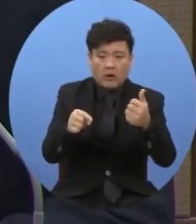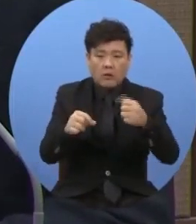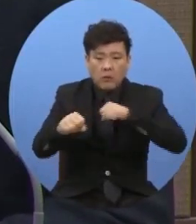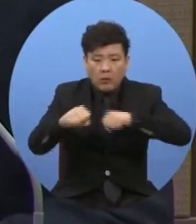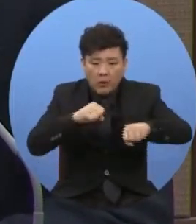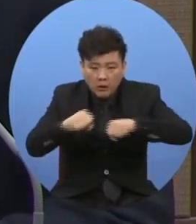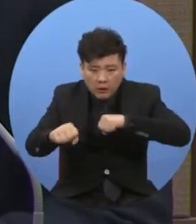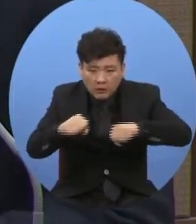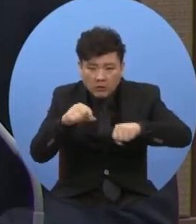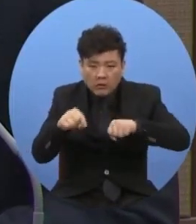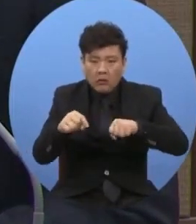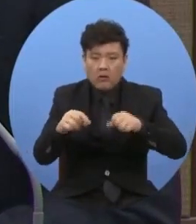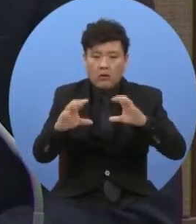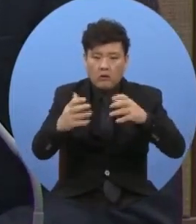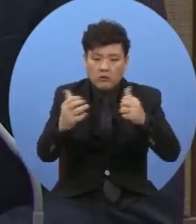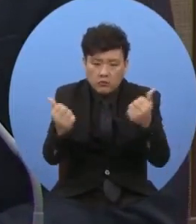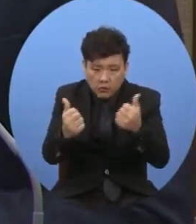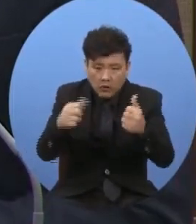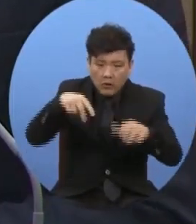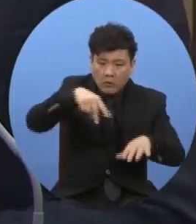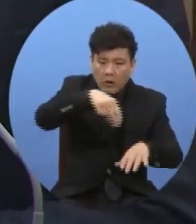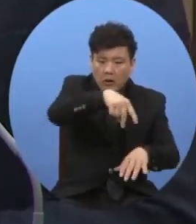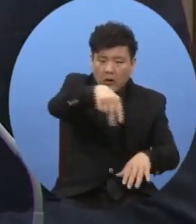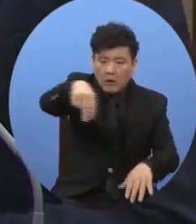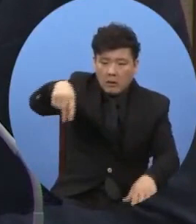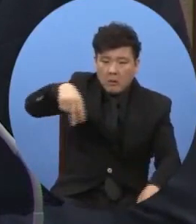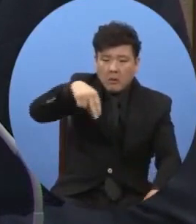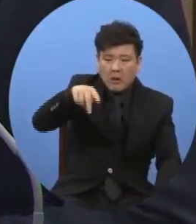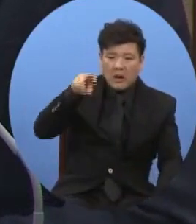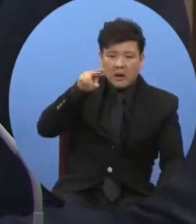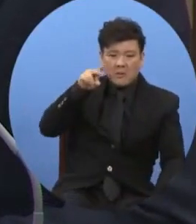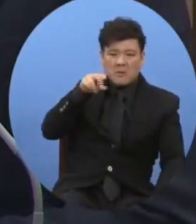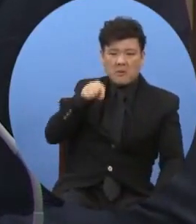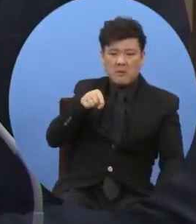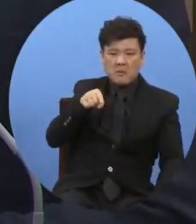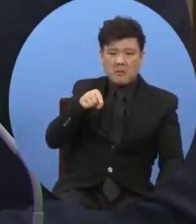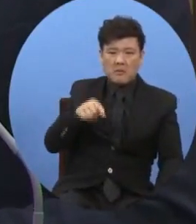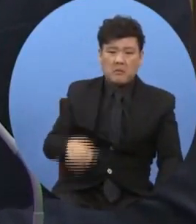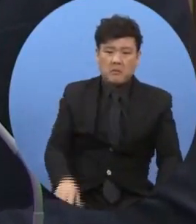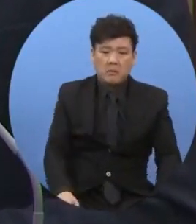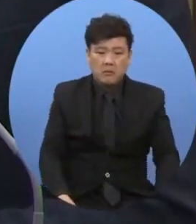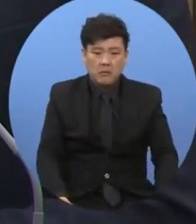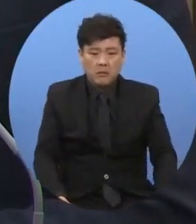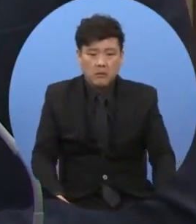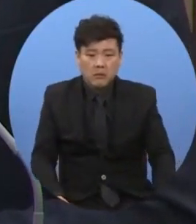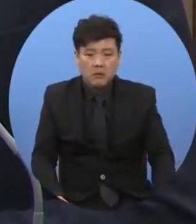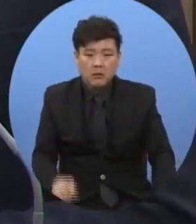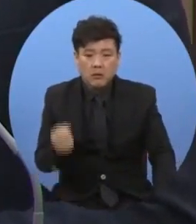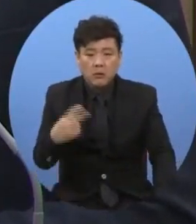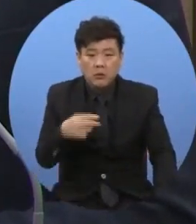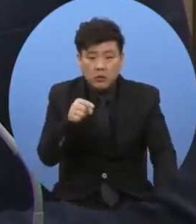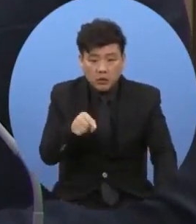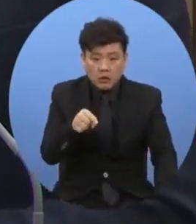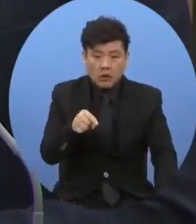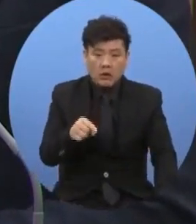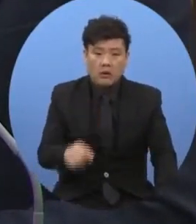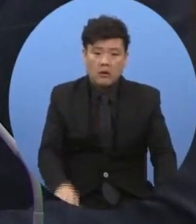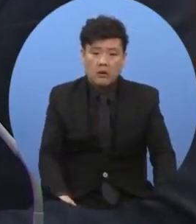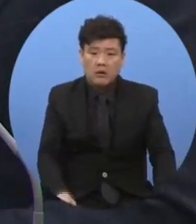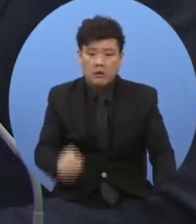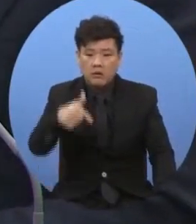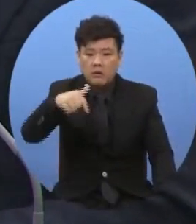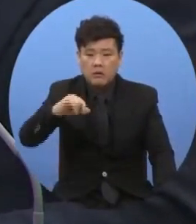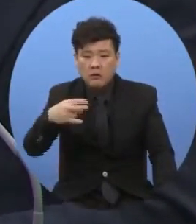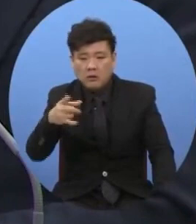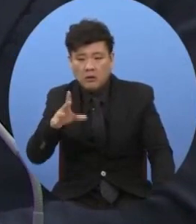행사장을 돌아다니는 이런 청년들을 비판하는 이제 담론인데요. 그리고 이제 그런 사람들이 어떤 기성 정치인들의 뭔가 액세서리,